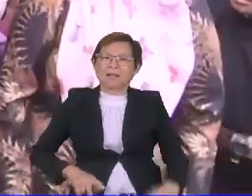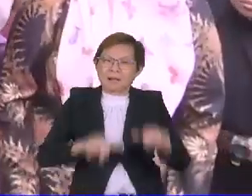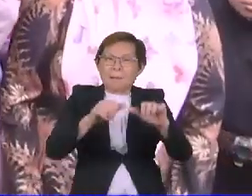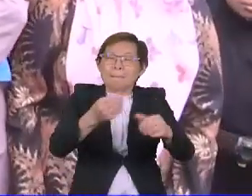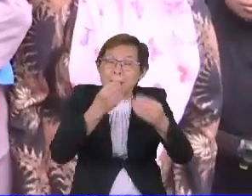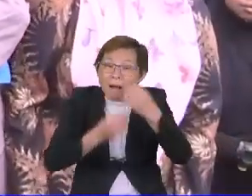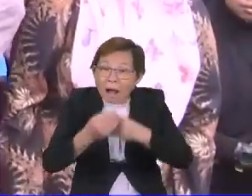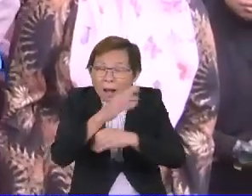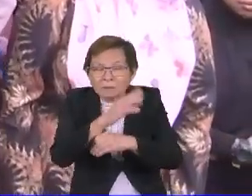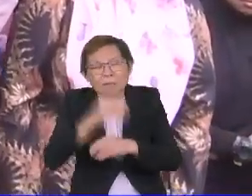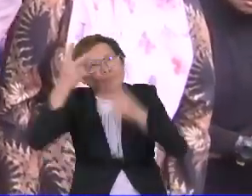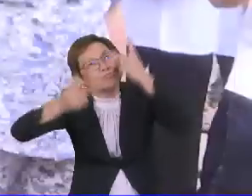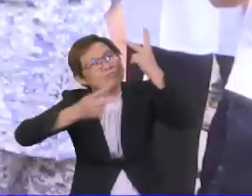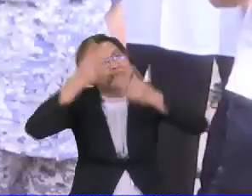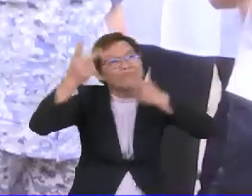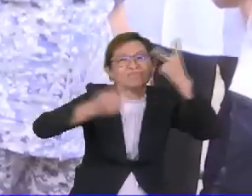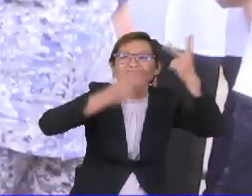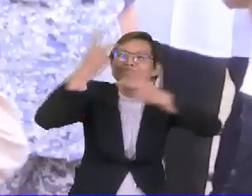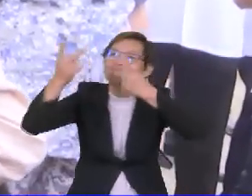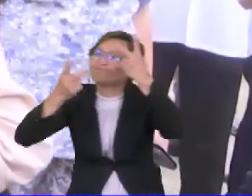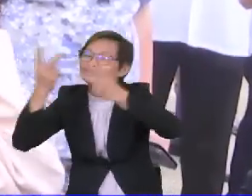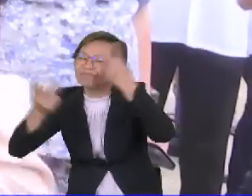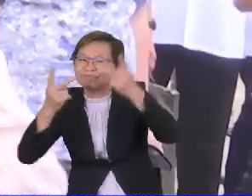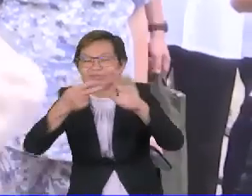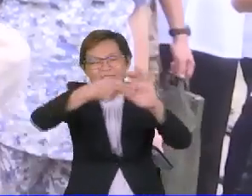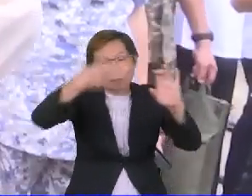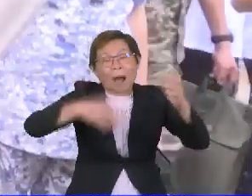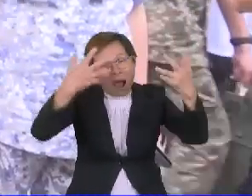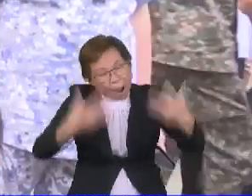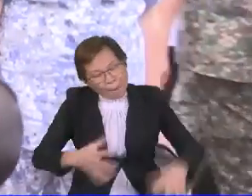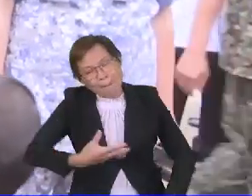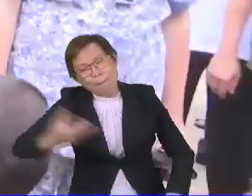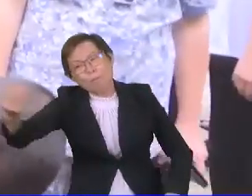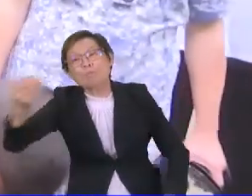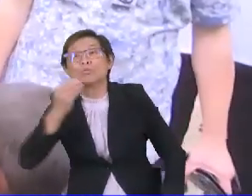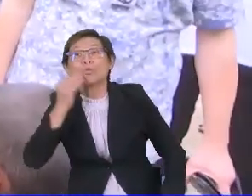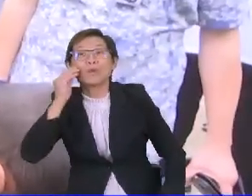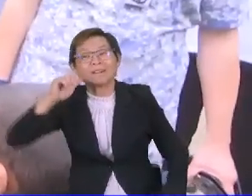dan melawan sekitar pasar kievam sebelum dijadwal berangkat